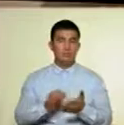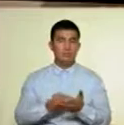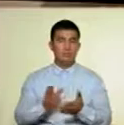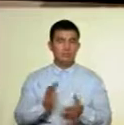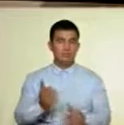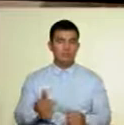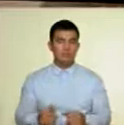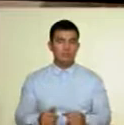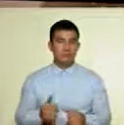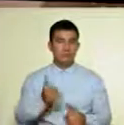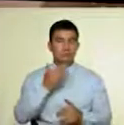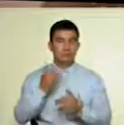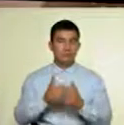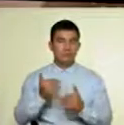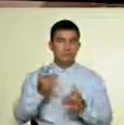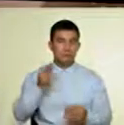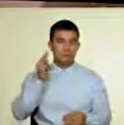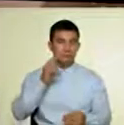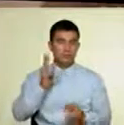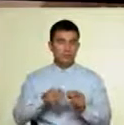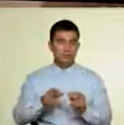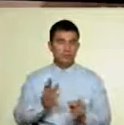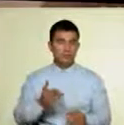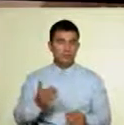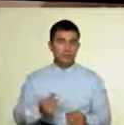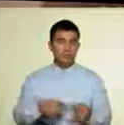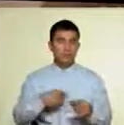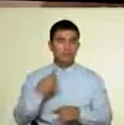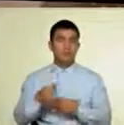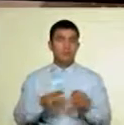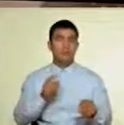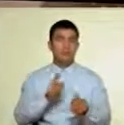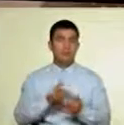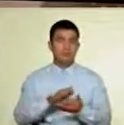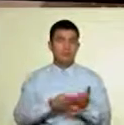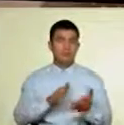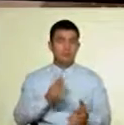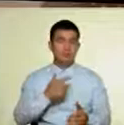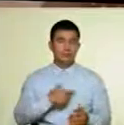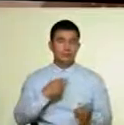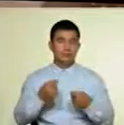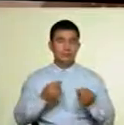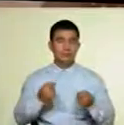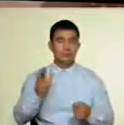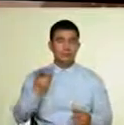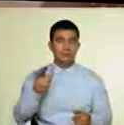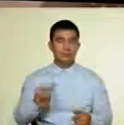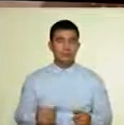yechamiz. Shu bilan bugungi darsimizni yakunlaymiz. Keyingi darslarda ko'rishguncha xayr, salomat bo'ling.